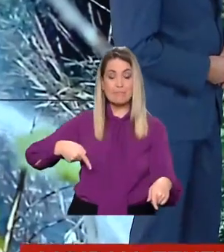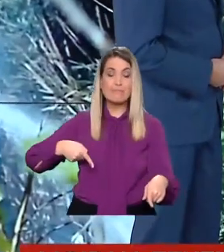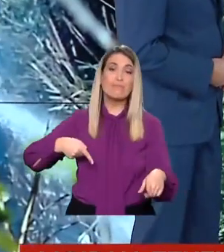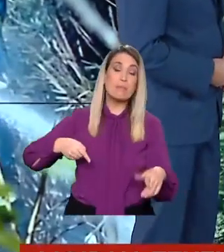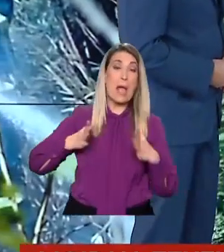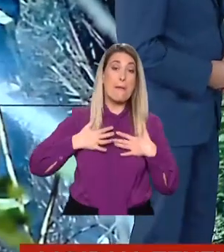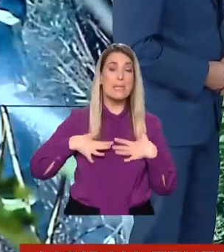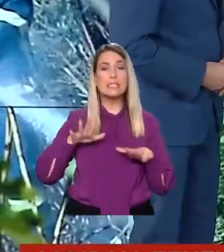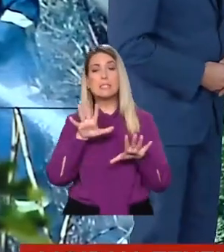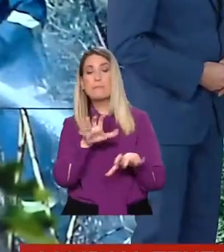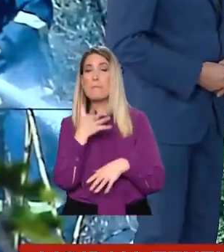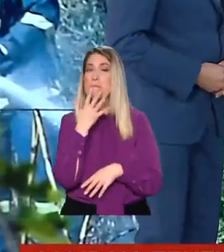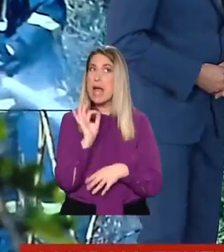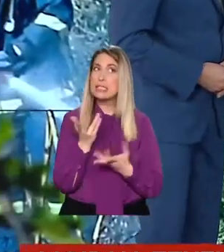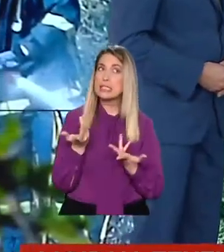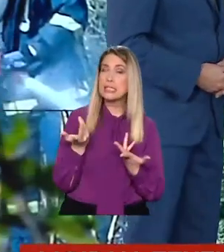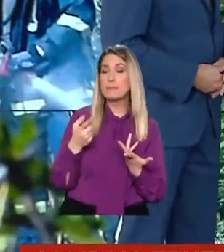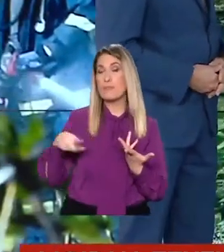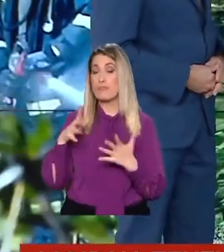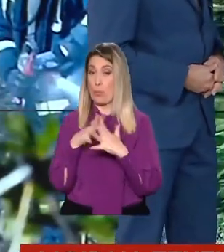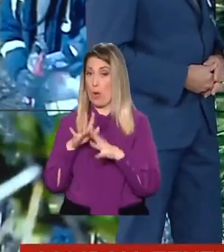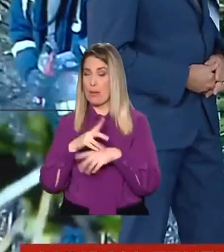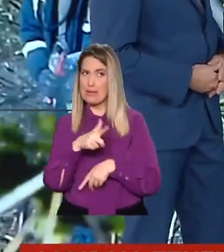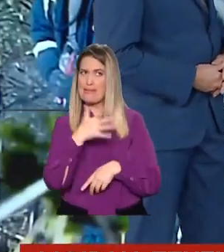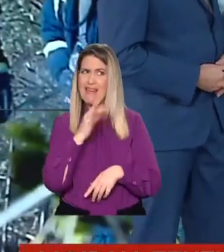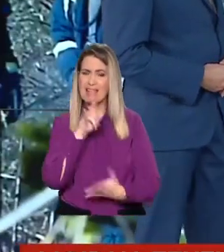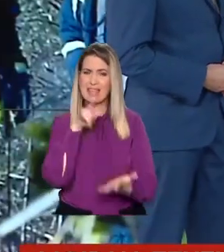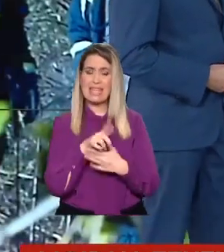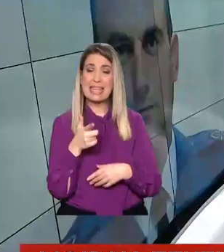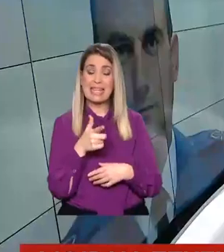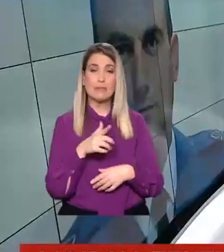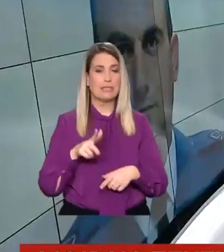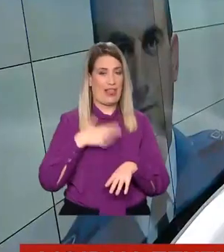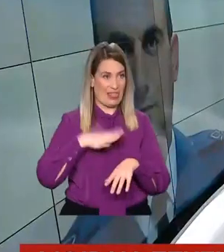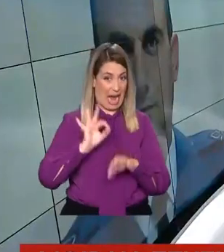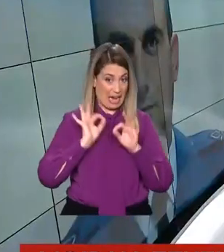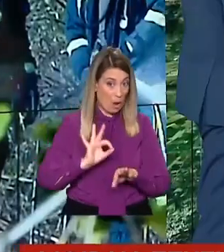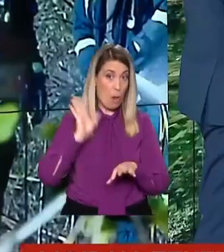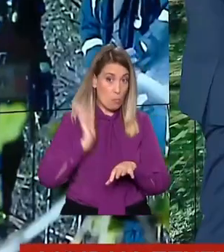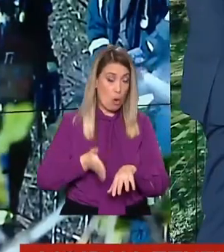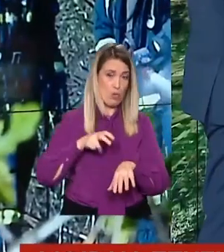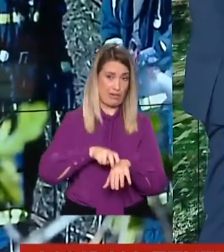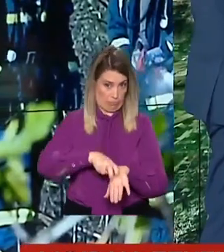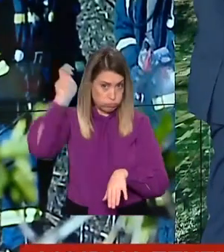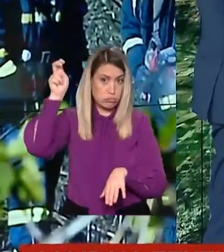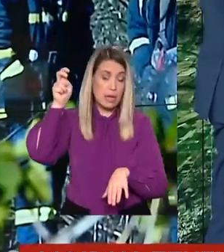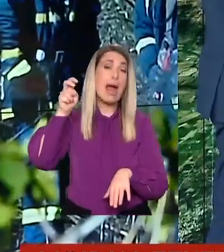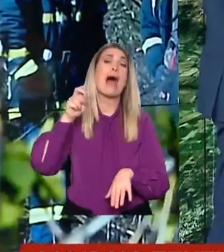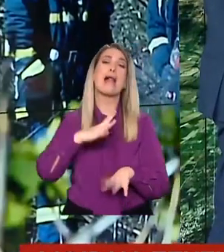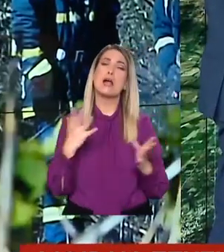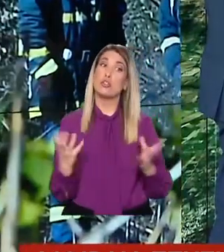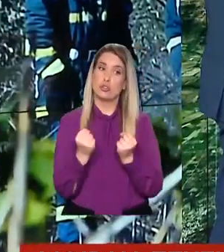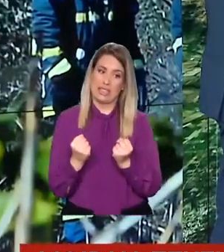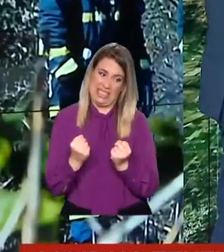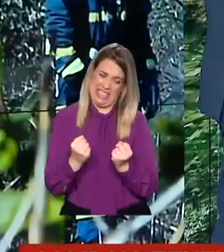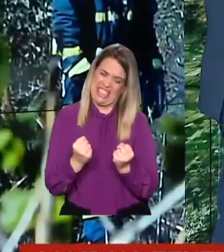σενάριο που αυτή τη στιγμή επικρατεί στην πολεμική αεροπορία είναι ότι έμεινε στο αεροπλάνο για να σώσει το χωριό.